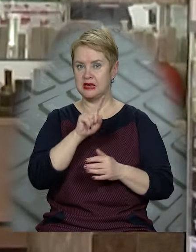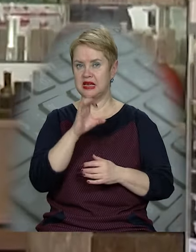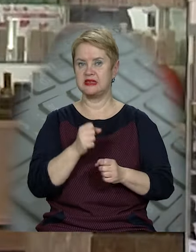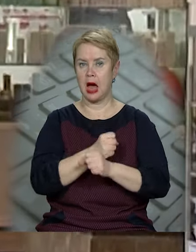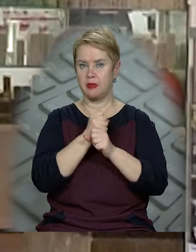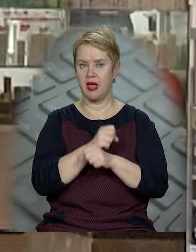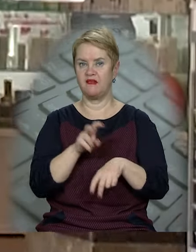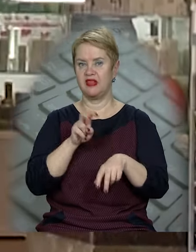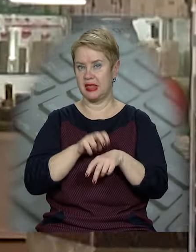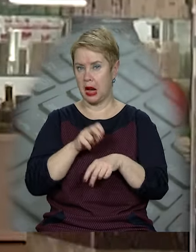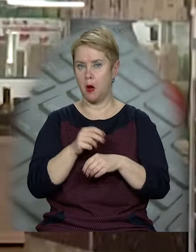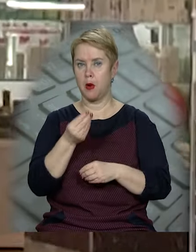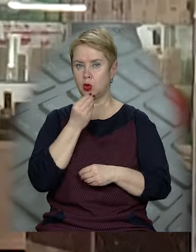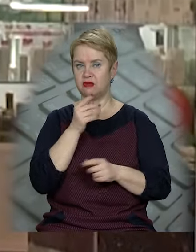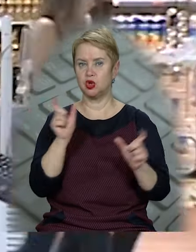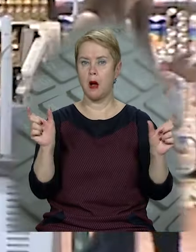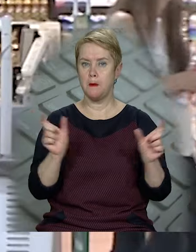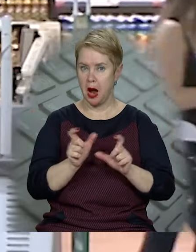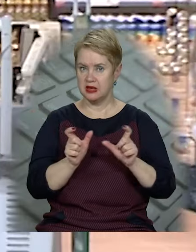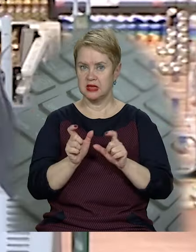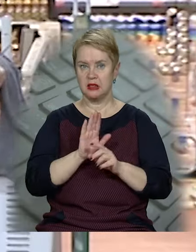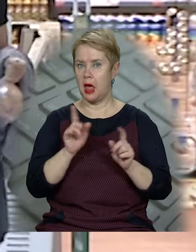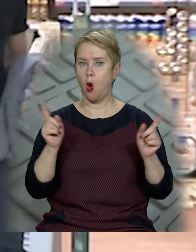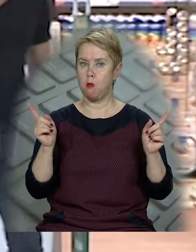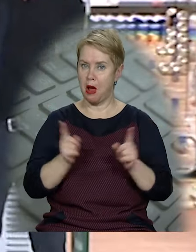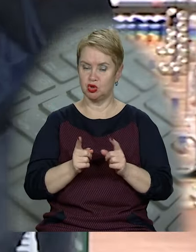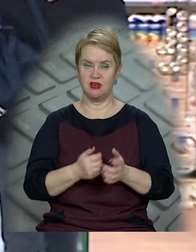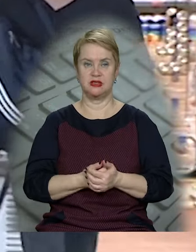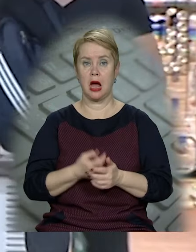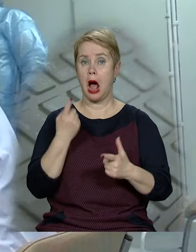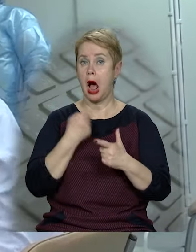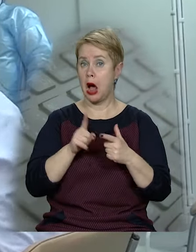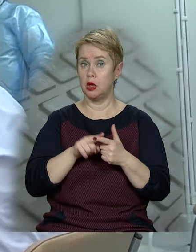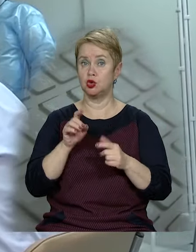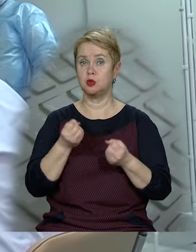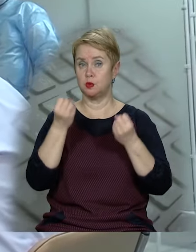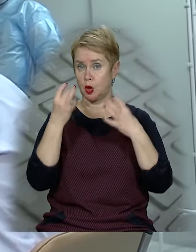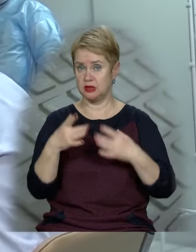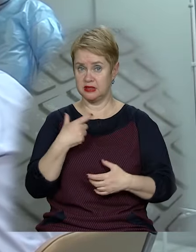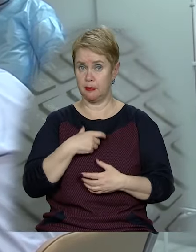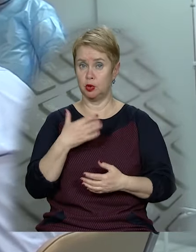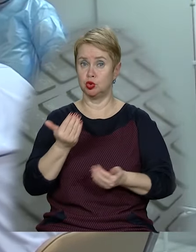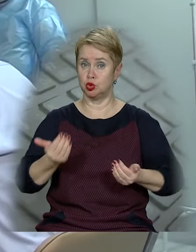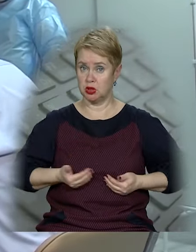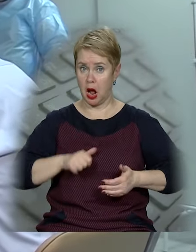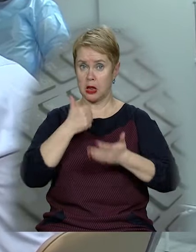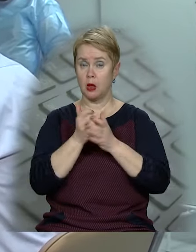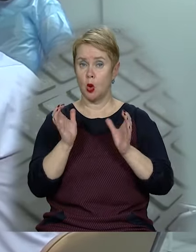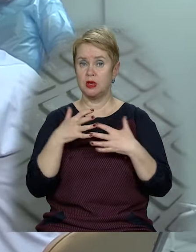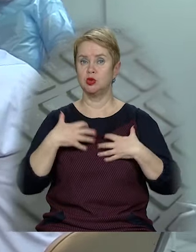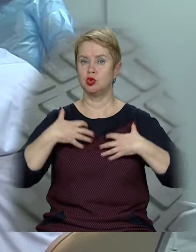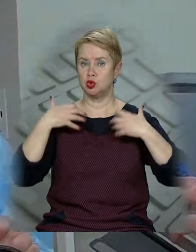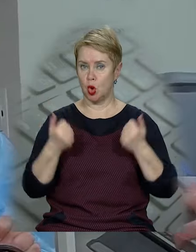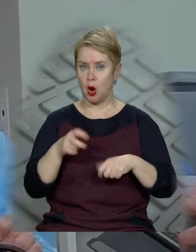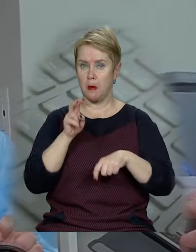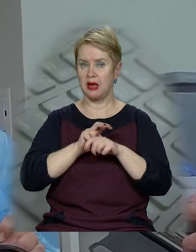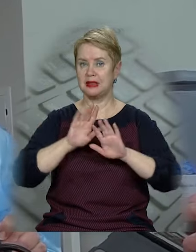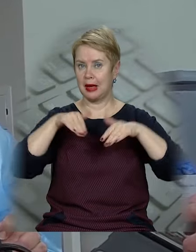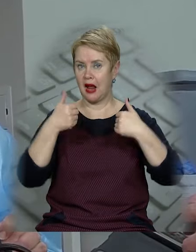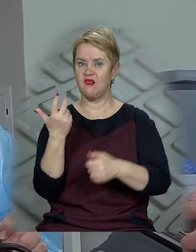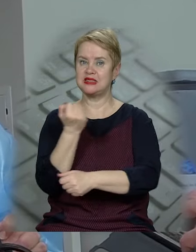аптек, ветеринарних та продовольчих магазинів не обмежуватиметься. Але щоб спростити собі життя та головне – вберегти здоров'я, медики